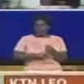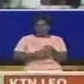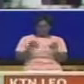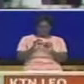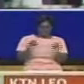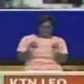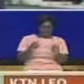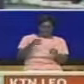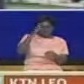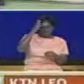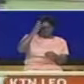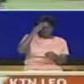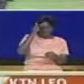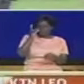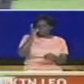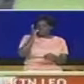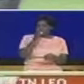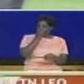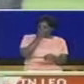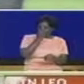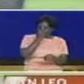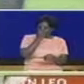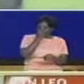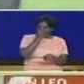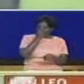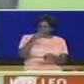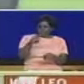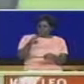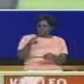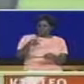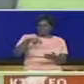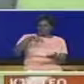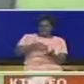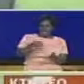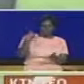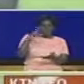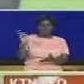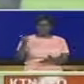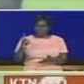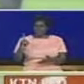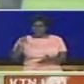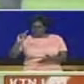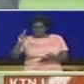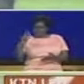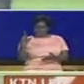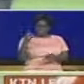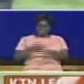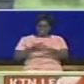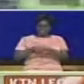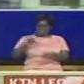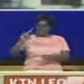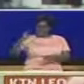Kama mnavyojua, Baba Jimmy aliwania urais mara tatu. Mara ya kwanza